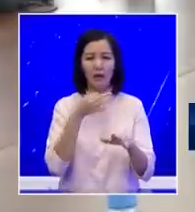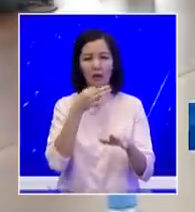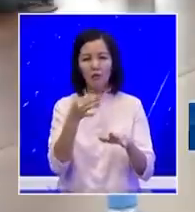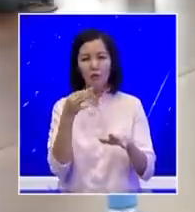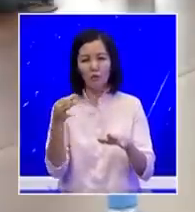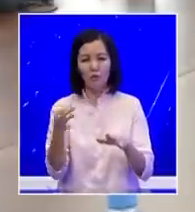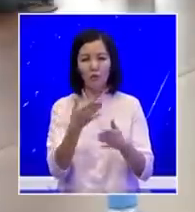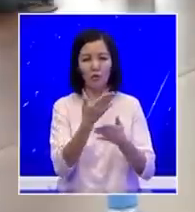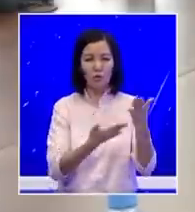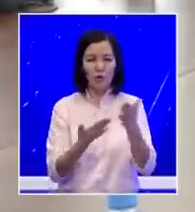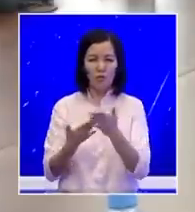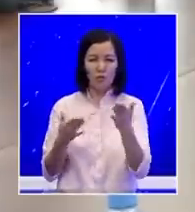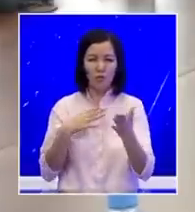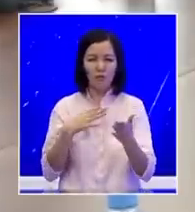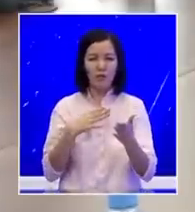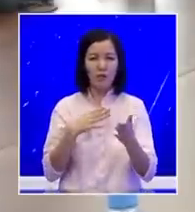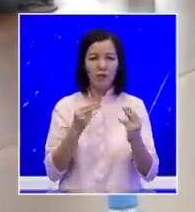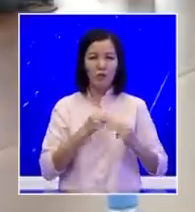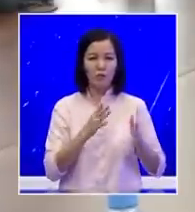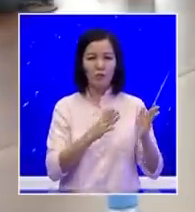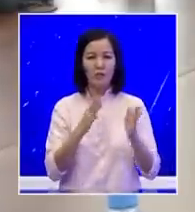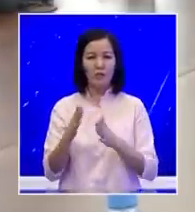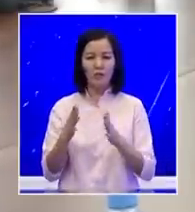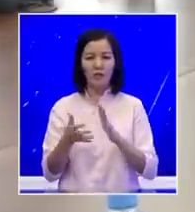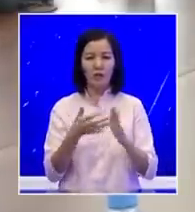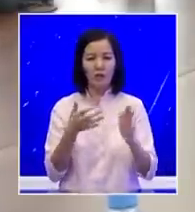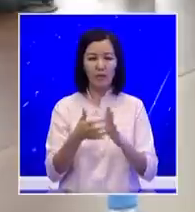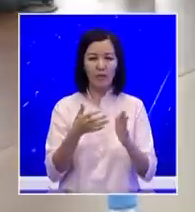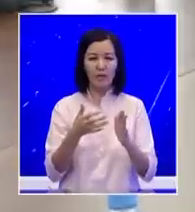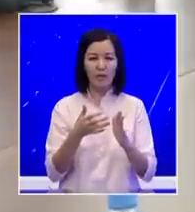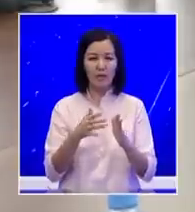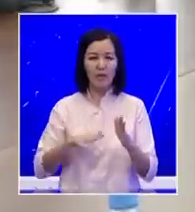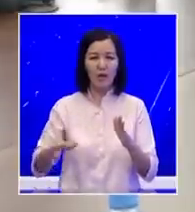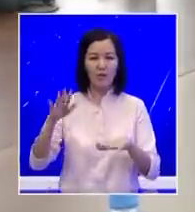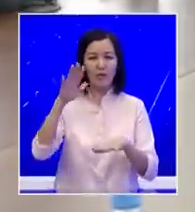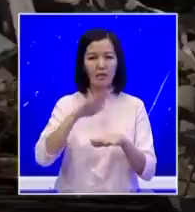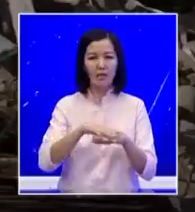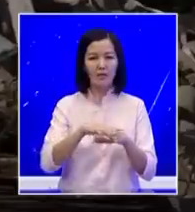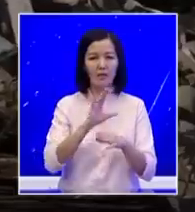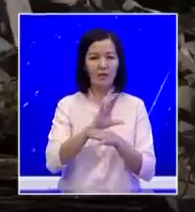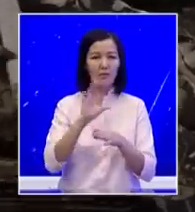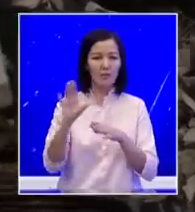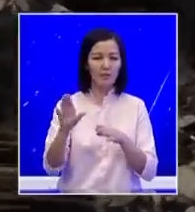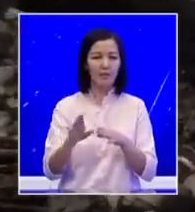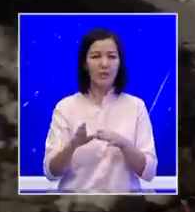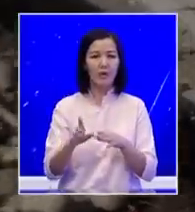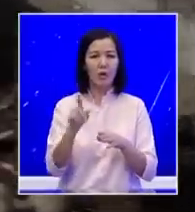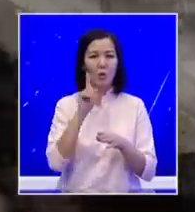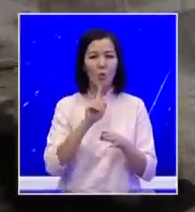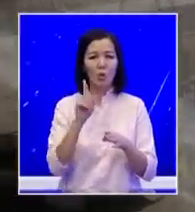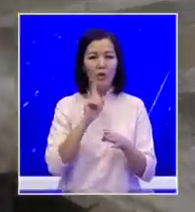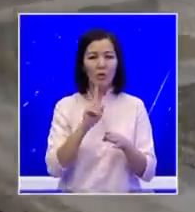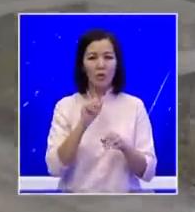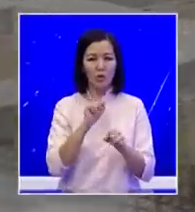какие проблемы. В рабочем порядке жетпеген аудан әкімдер жеткізіп береді. Карантин уақытша тірлік